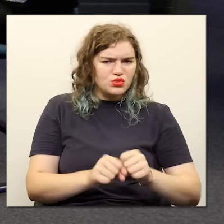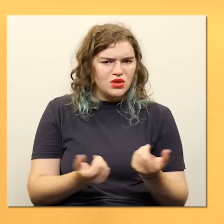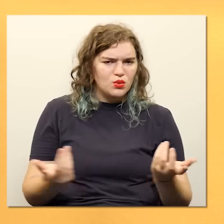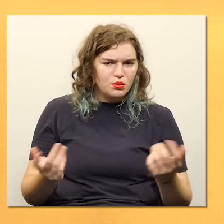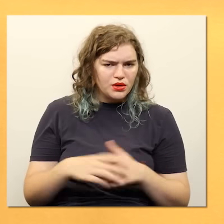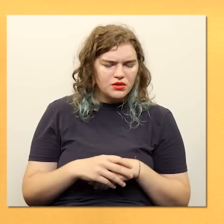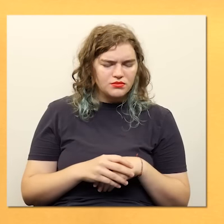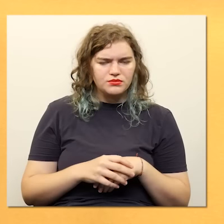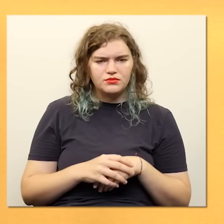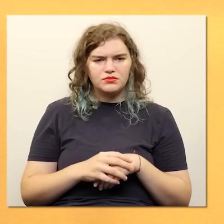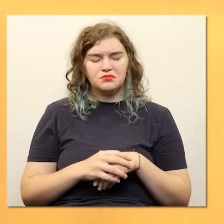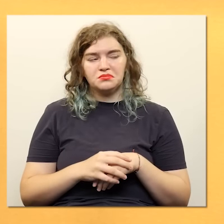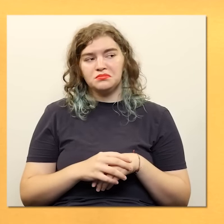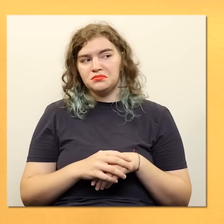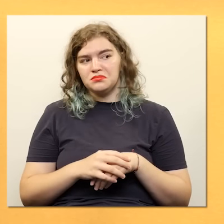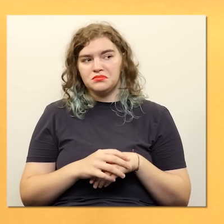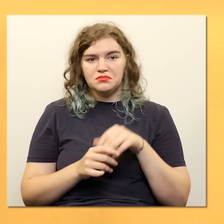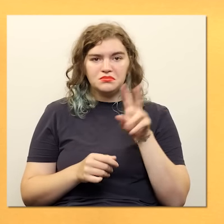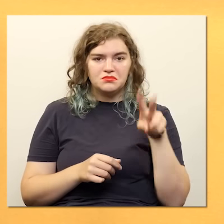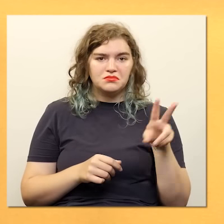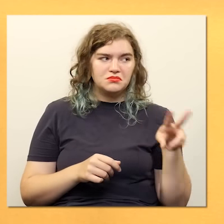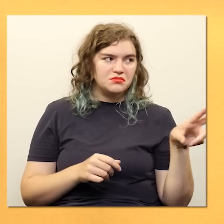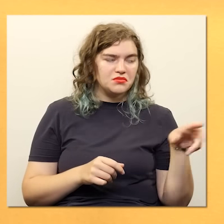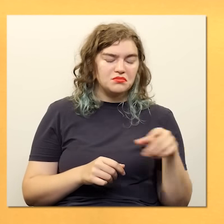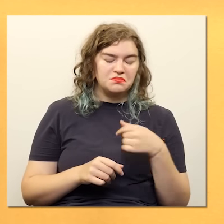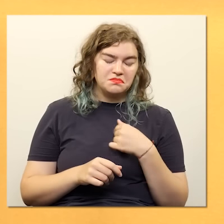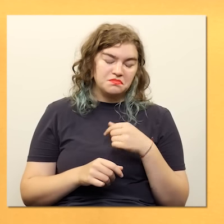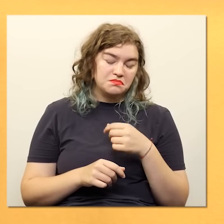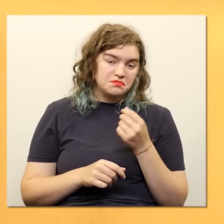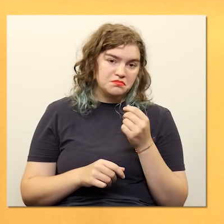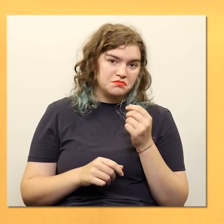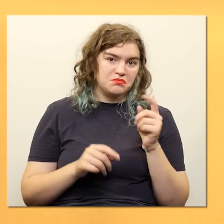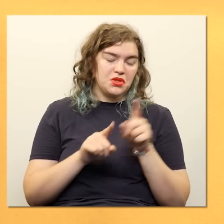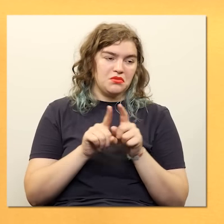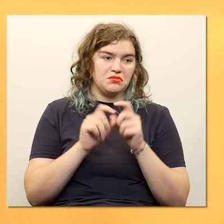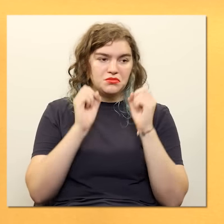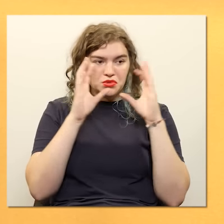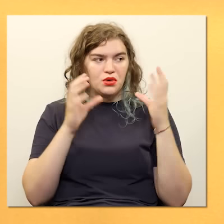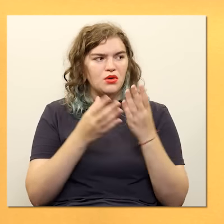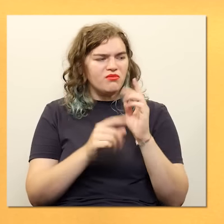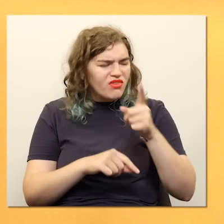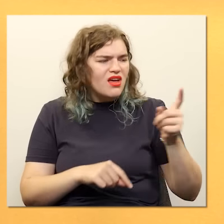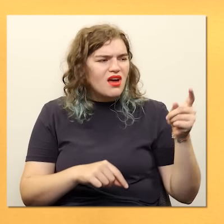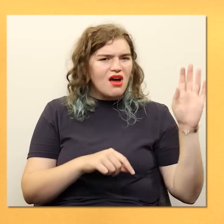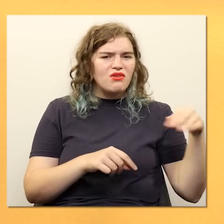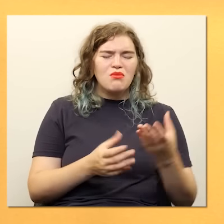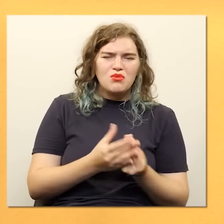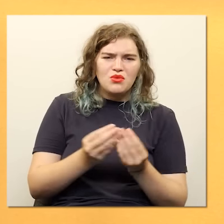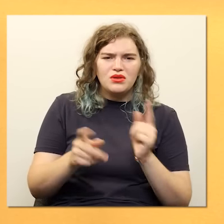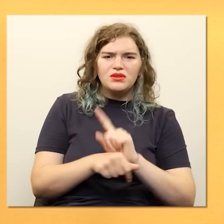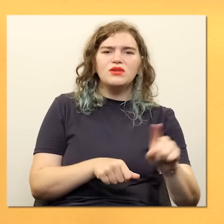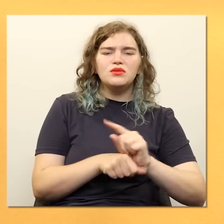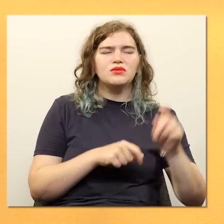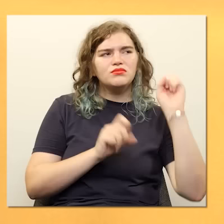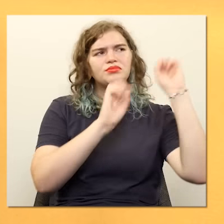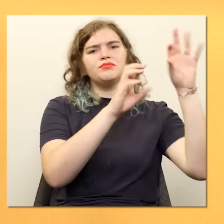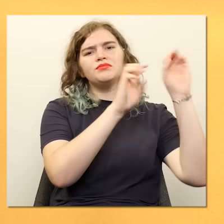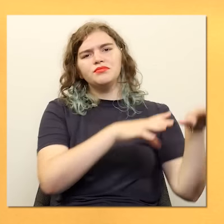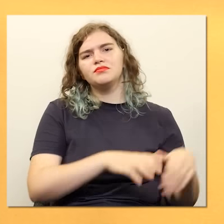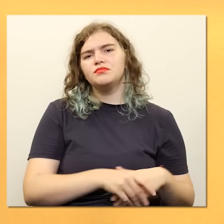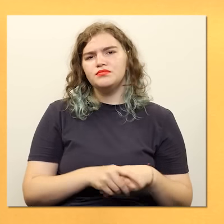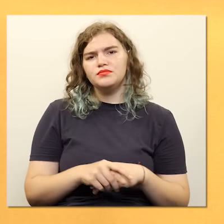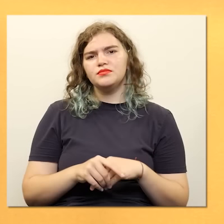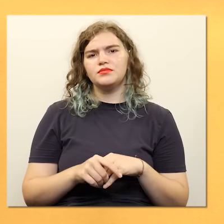ea. M-am mirat, m-am uitat la fiecare și toți aveau o mulțime de lucruri puse pe